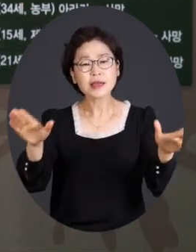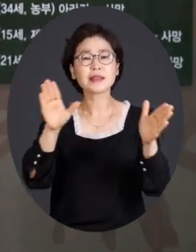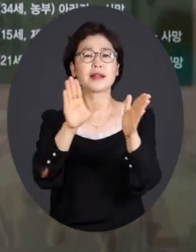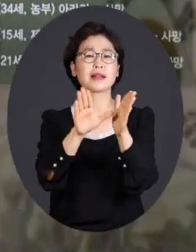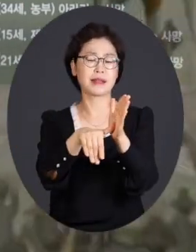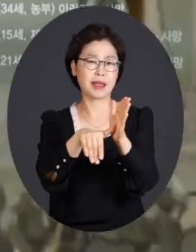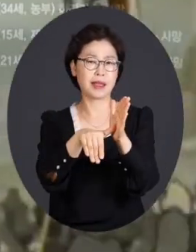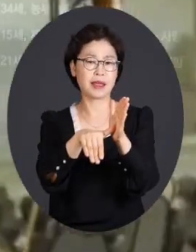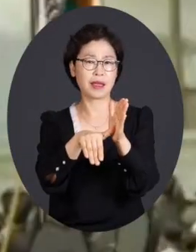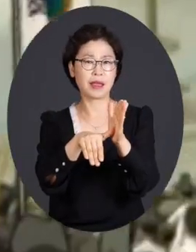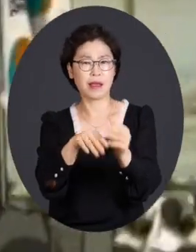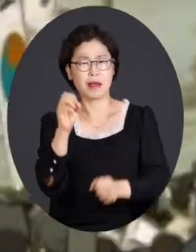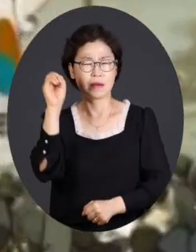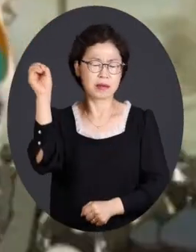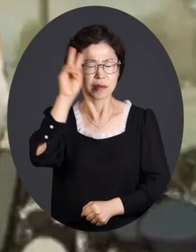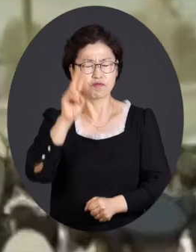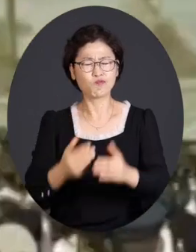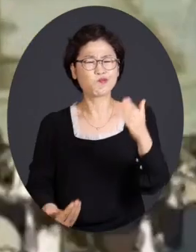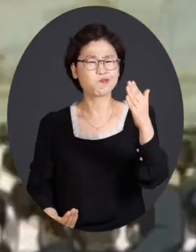돌발적인 상황이 벌어집니다.